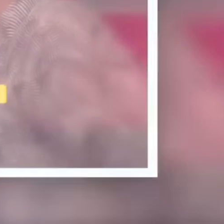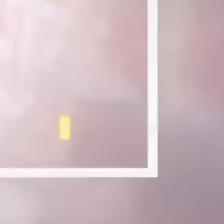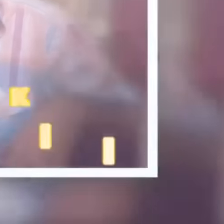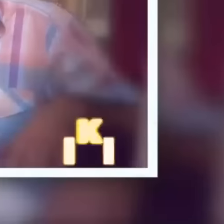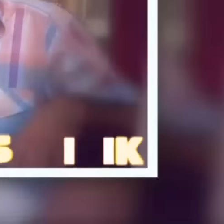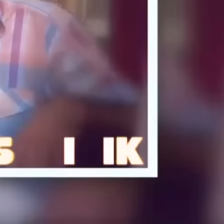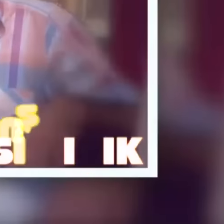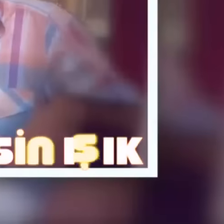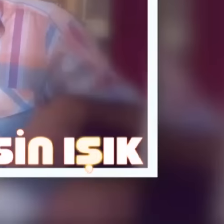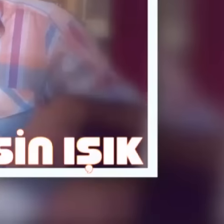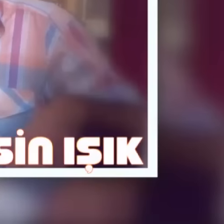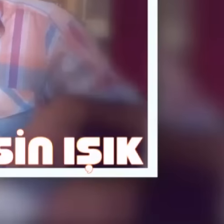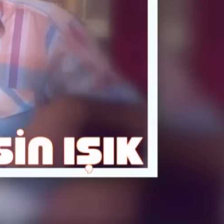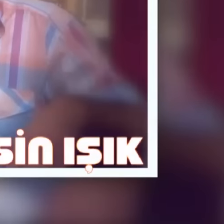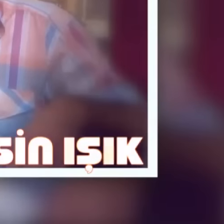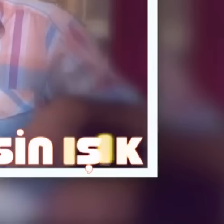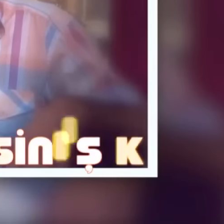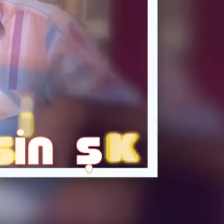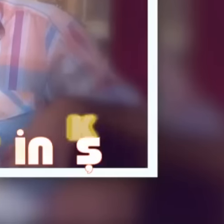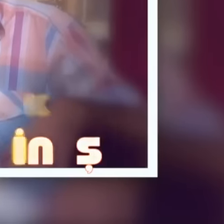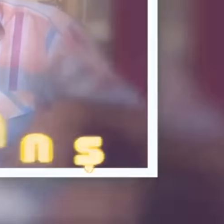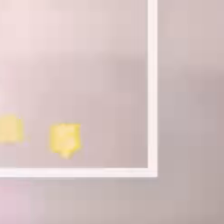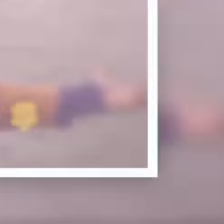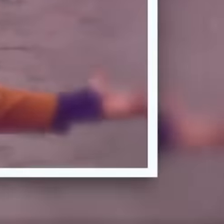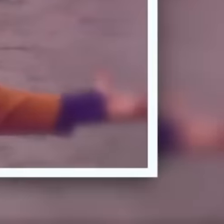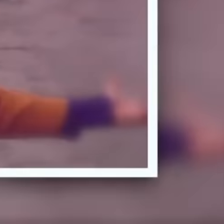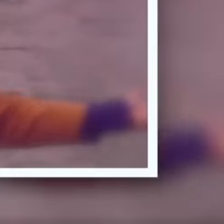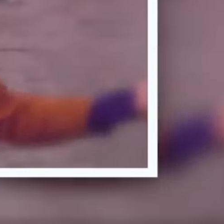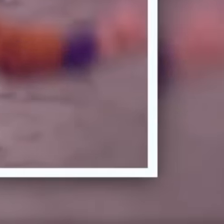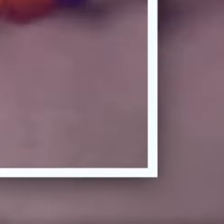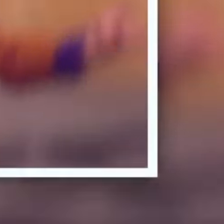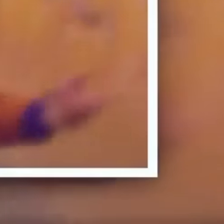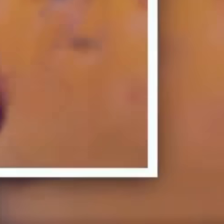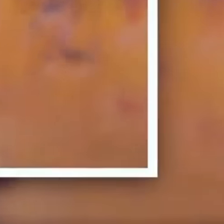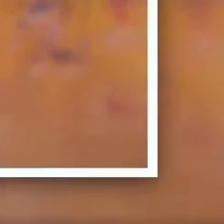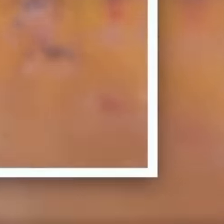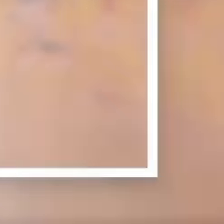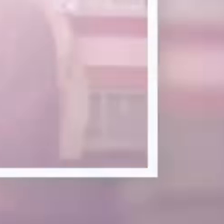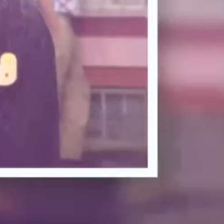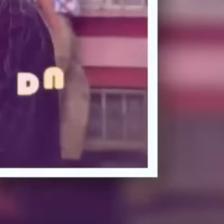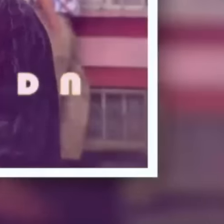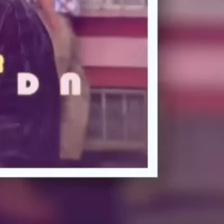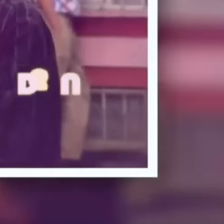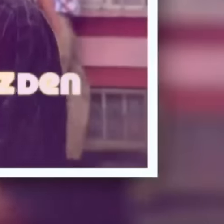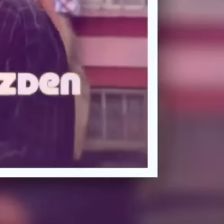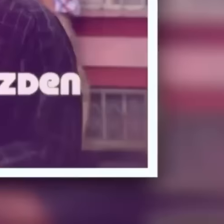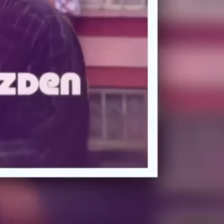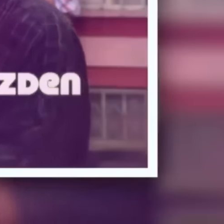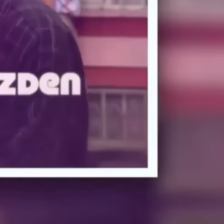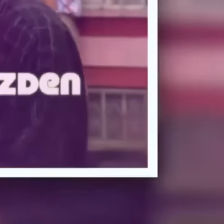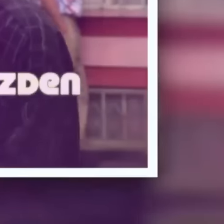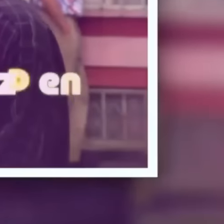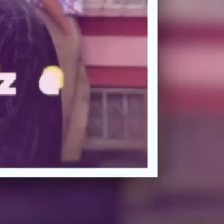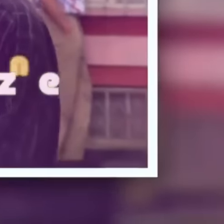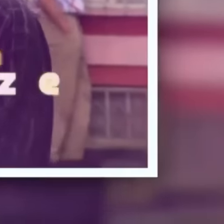Cihan Güngören, Işık Şefi Mehmet Emin Baş, Final Mix Orçun Çatar, Kostüm Tasarım ve Uygulama Özlem Çakır, Sanat